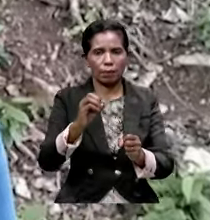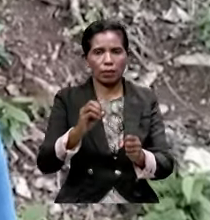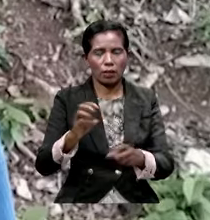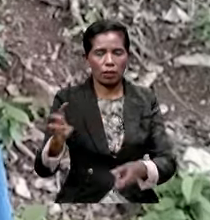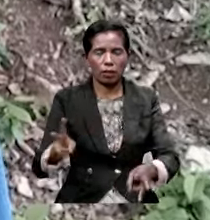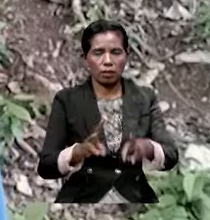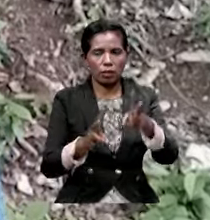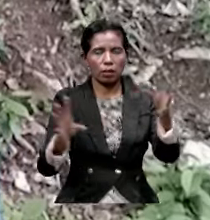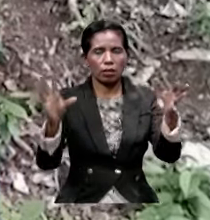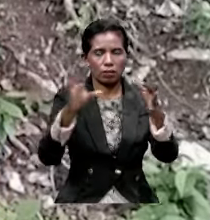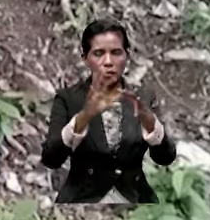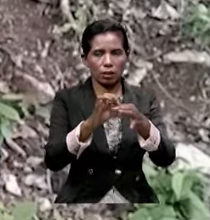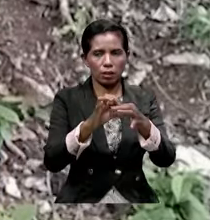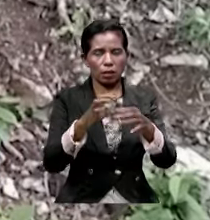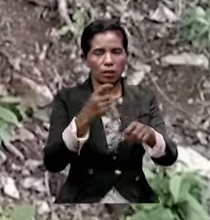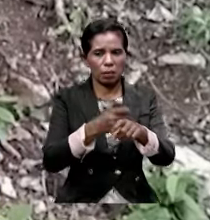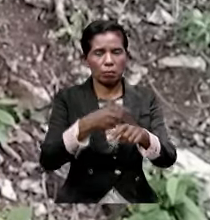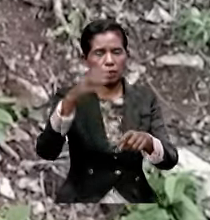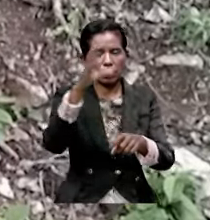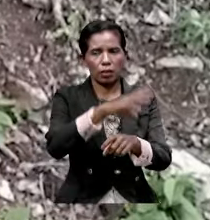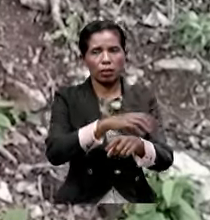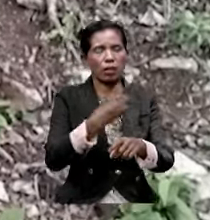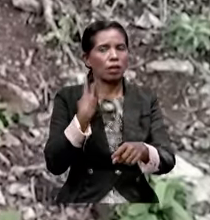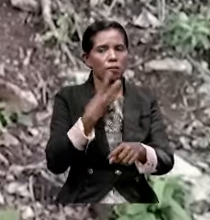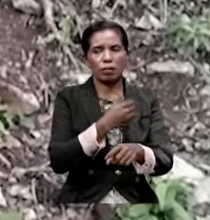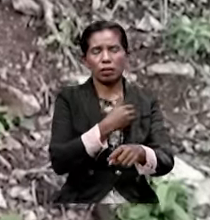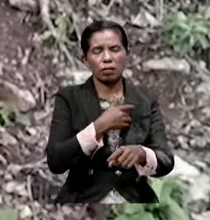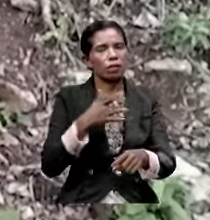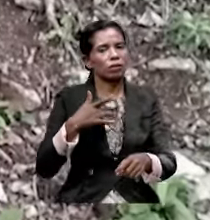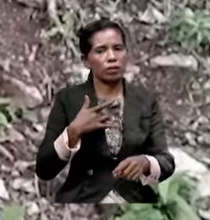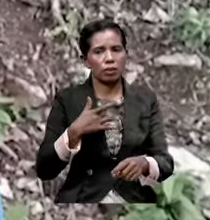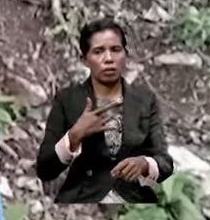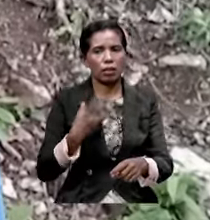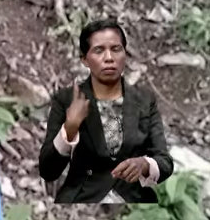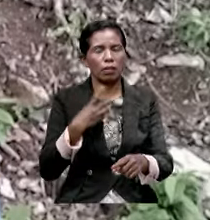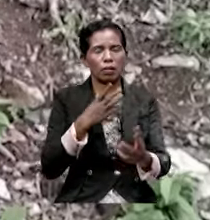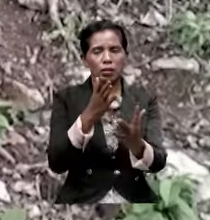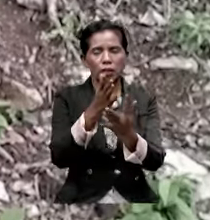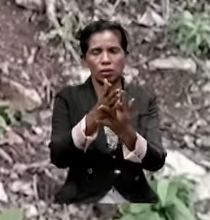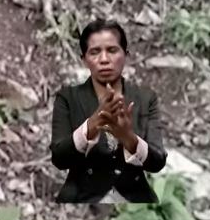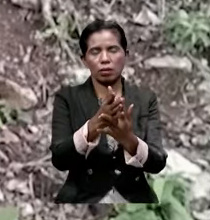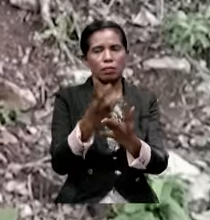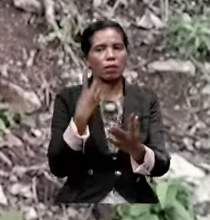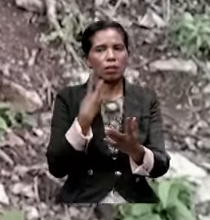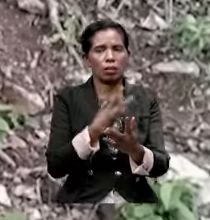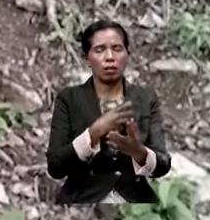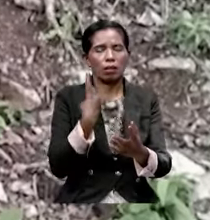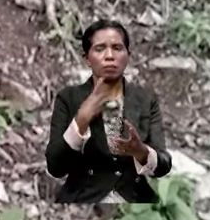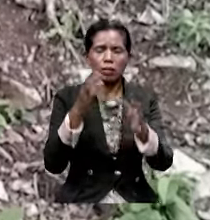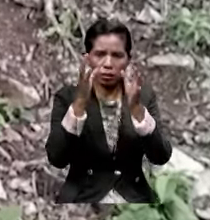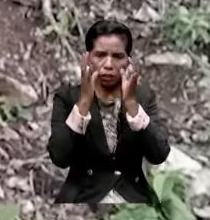liga durante ukung ane ne am sida uksinti am sida acesso ba ami am triste